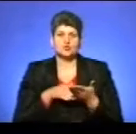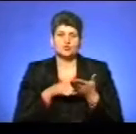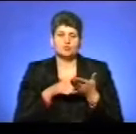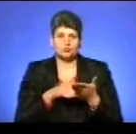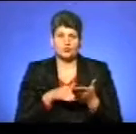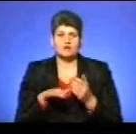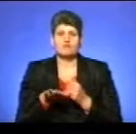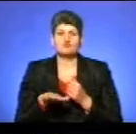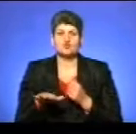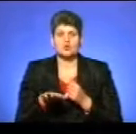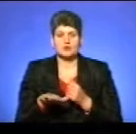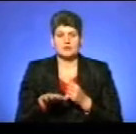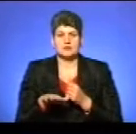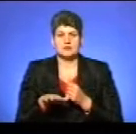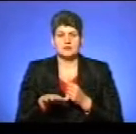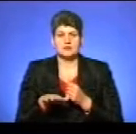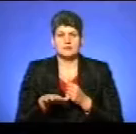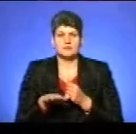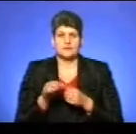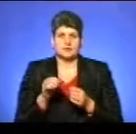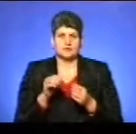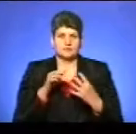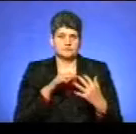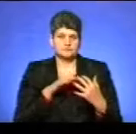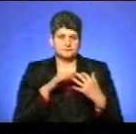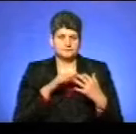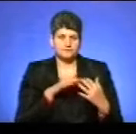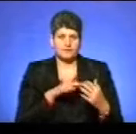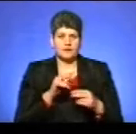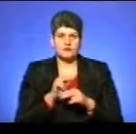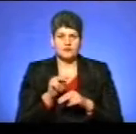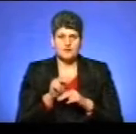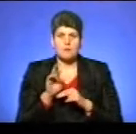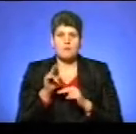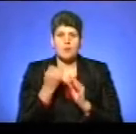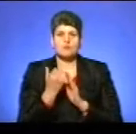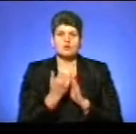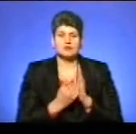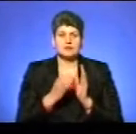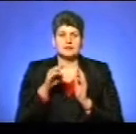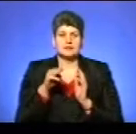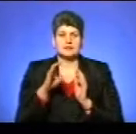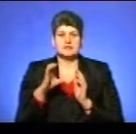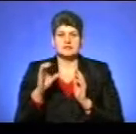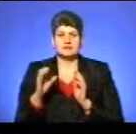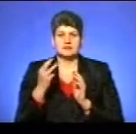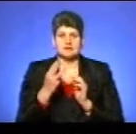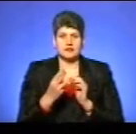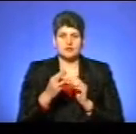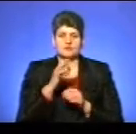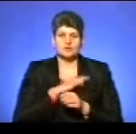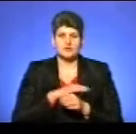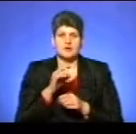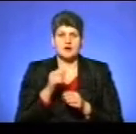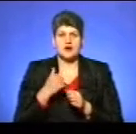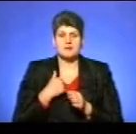в зоні вогневого ураження. Навчаємо по протоколу ТІСІ-3, який використовує армія НАТО.